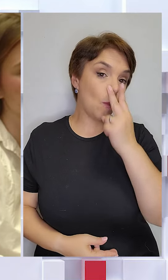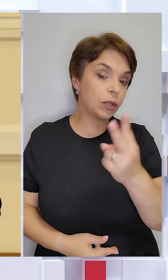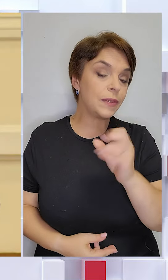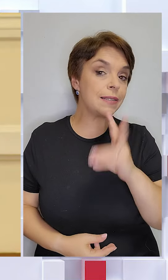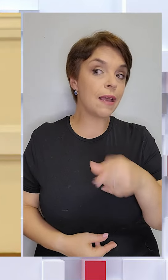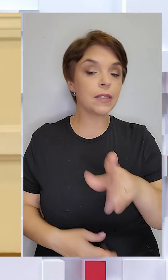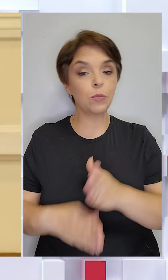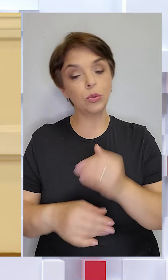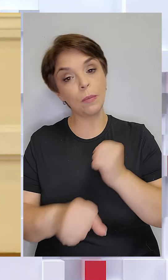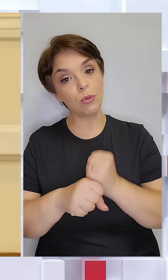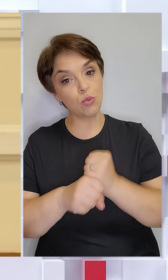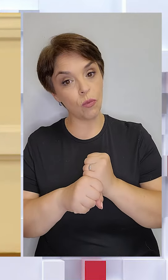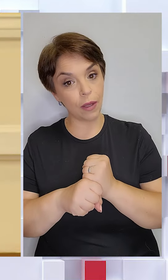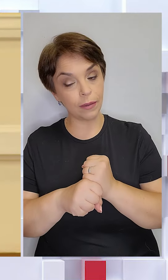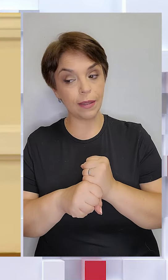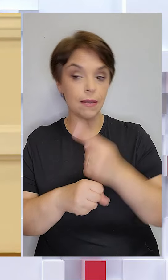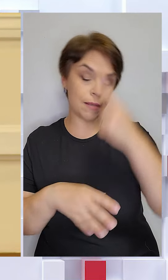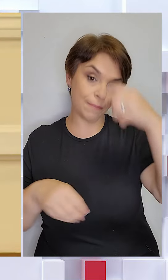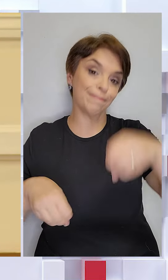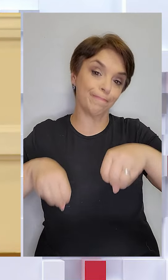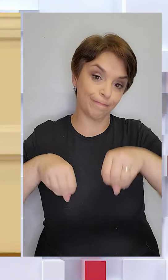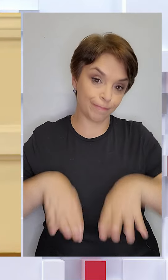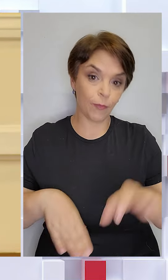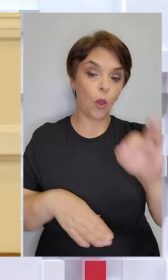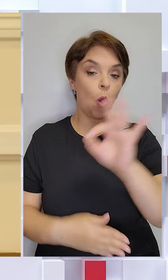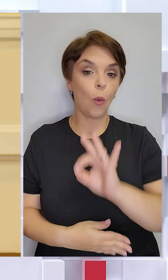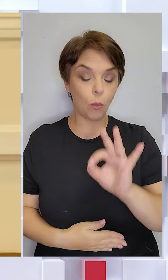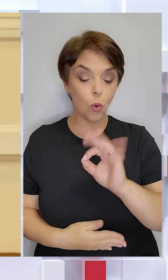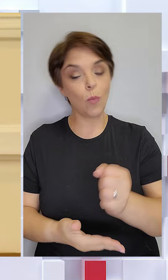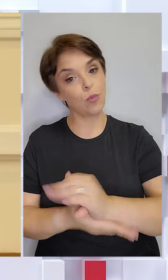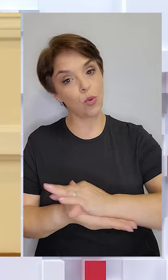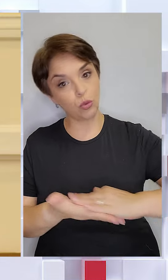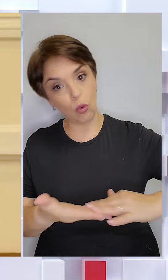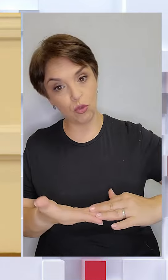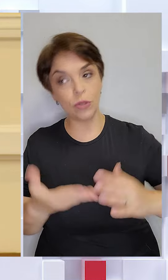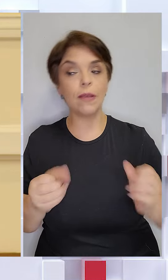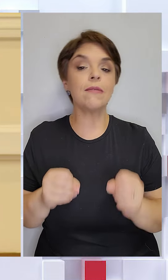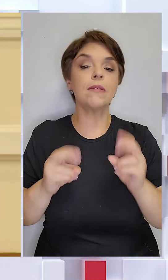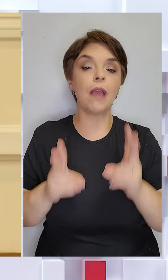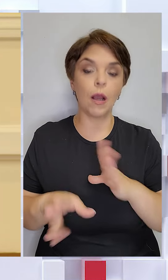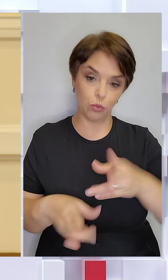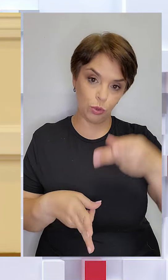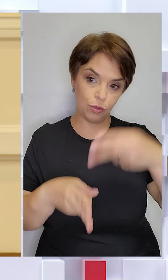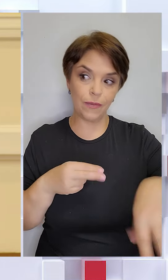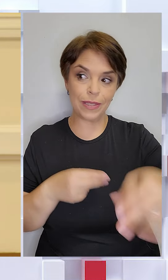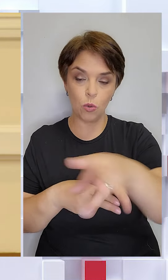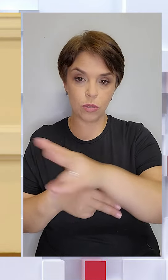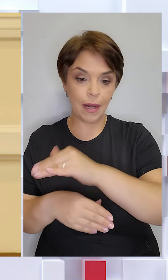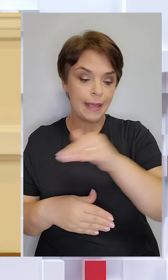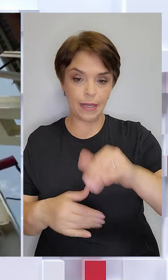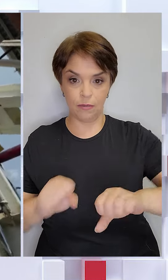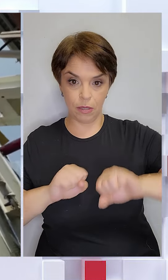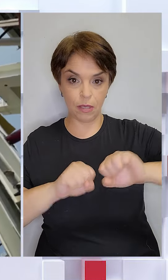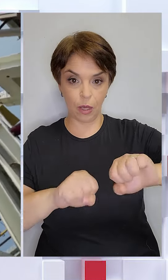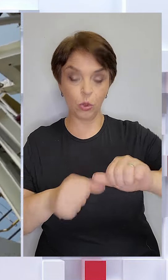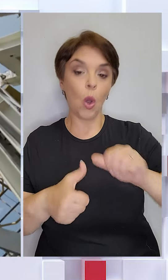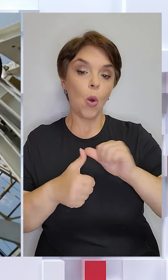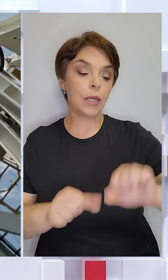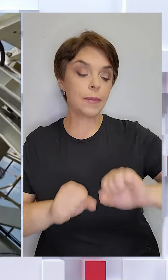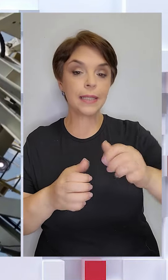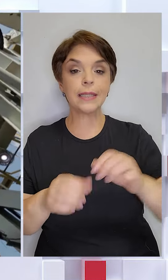подивитися, як воно буде працювати, і прийняти рішення про продовження і яким чином будемо завершувати всі інші рівні захисту.